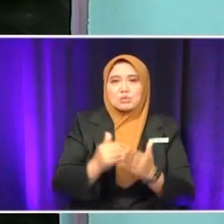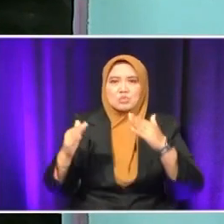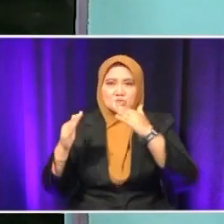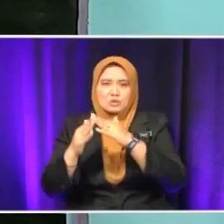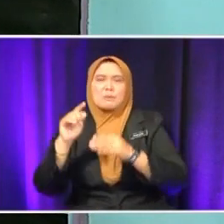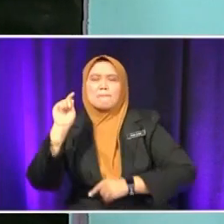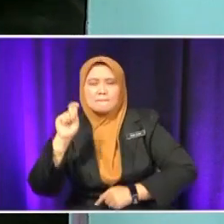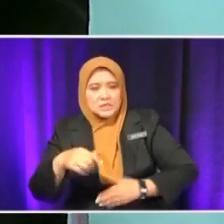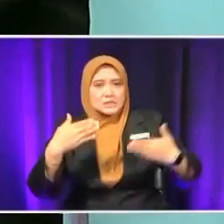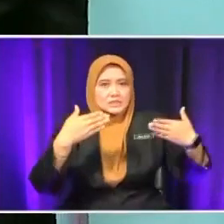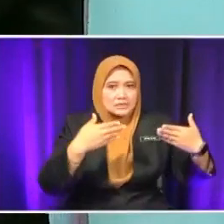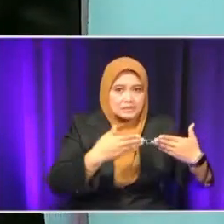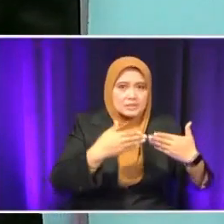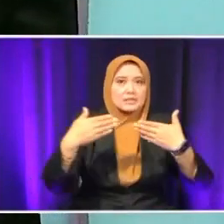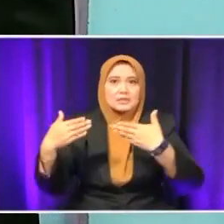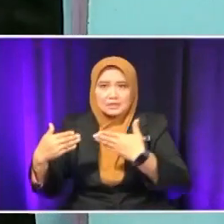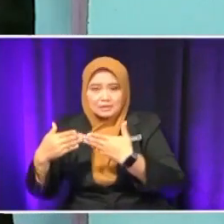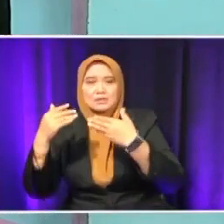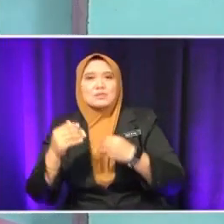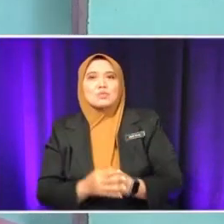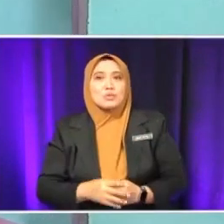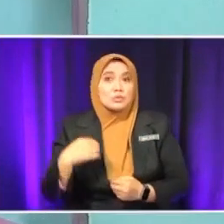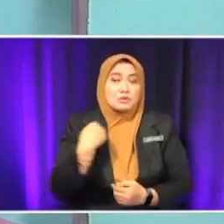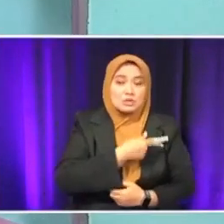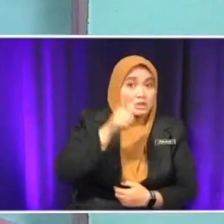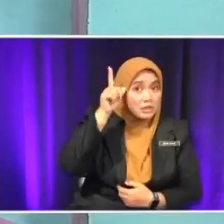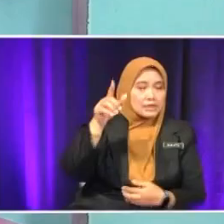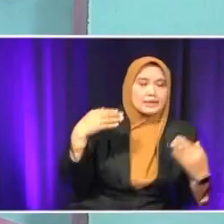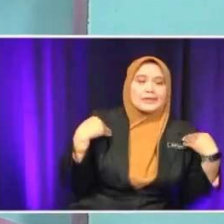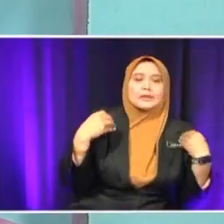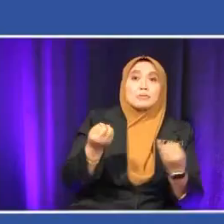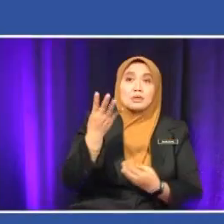berkait. Itu so pokok. Sekarang kita ada berapa bucu?